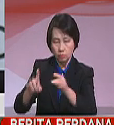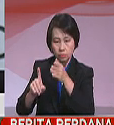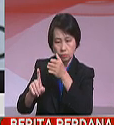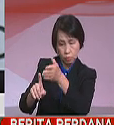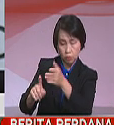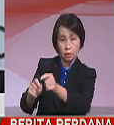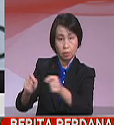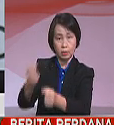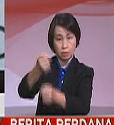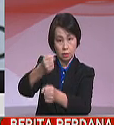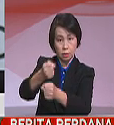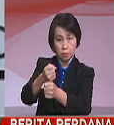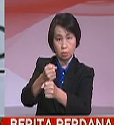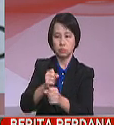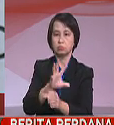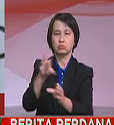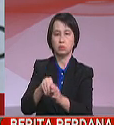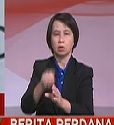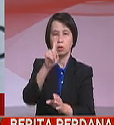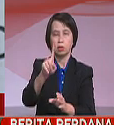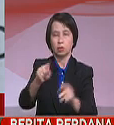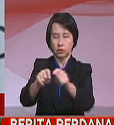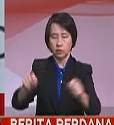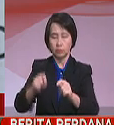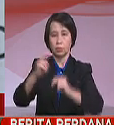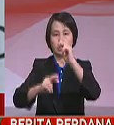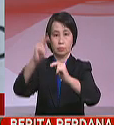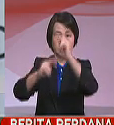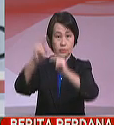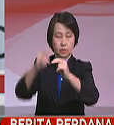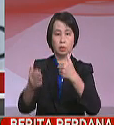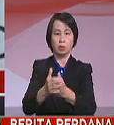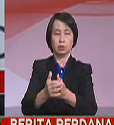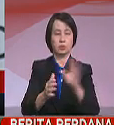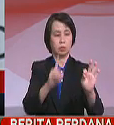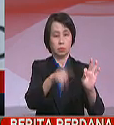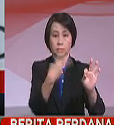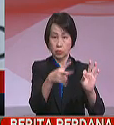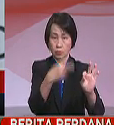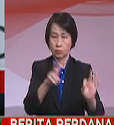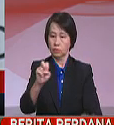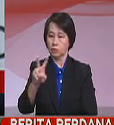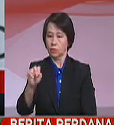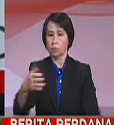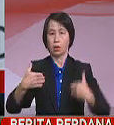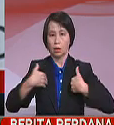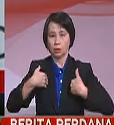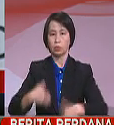di tempat kerja yang melibatkan sebuah tapak pembinaan. Sehingga 9 Disember 2020,